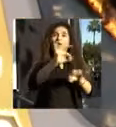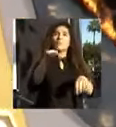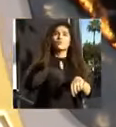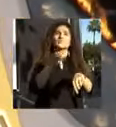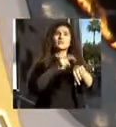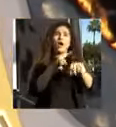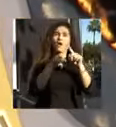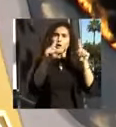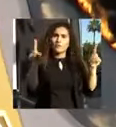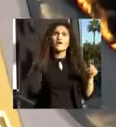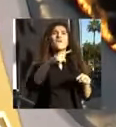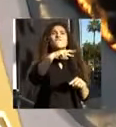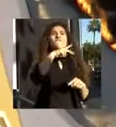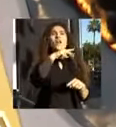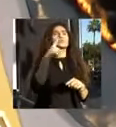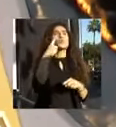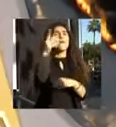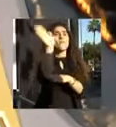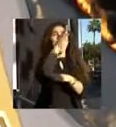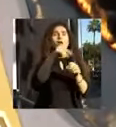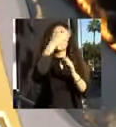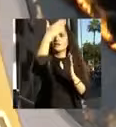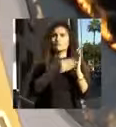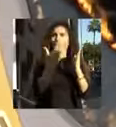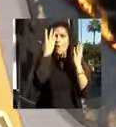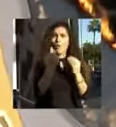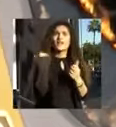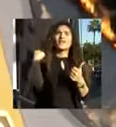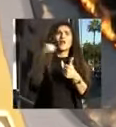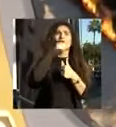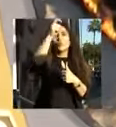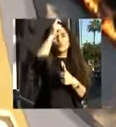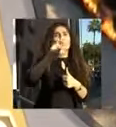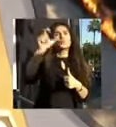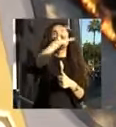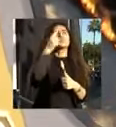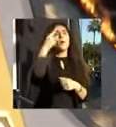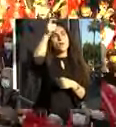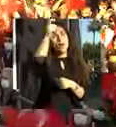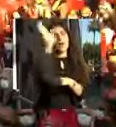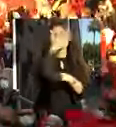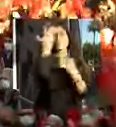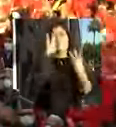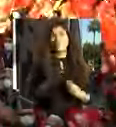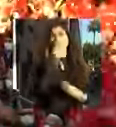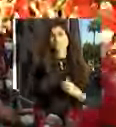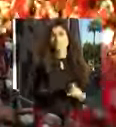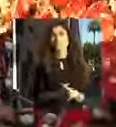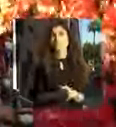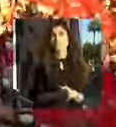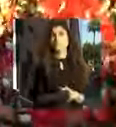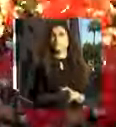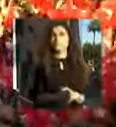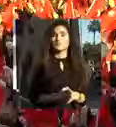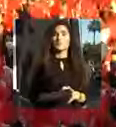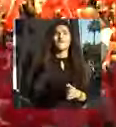saatlerde Fransız bayrağı indirildi, yerine gönlere Türk bayrağı çekildi.